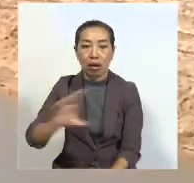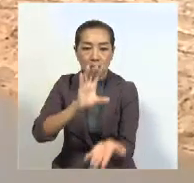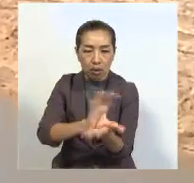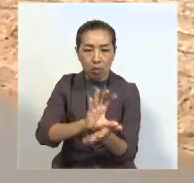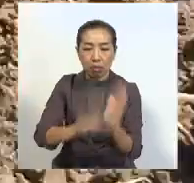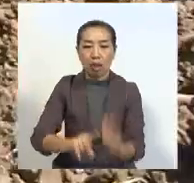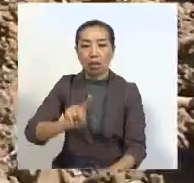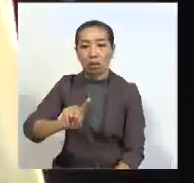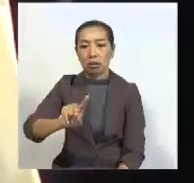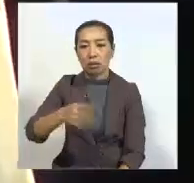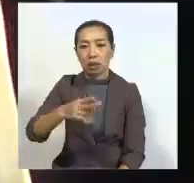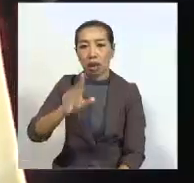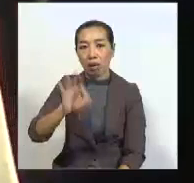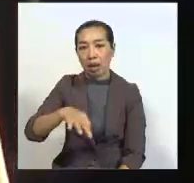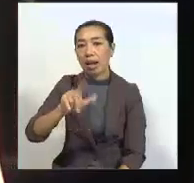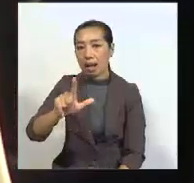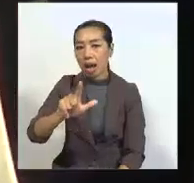ค่ะ